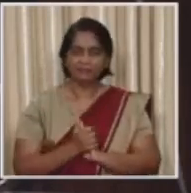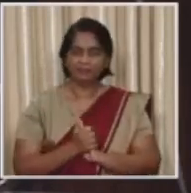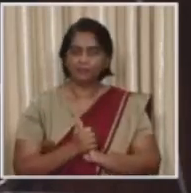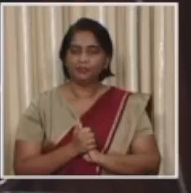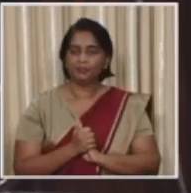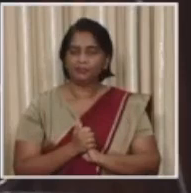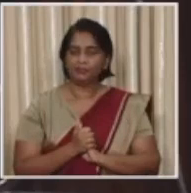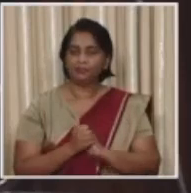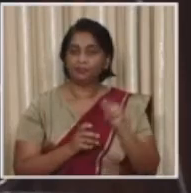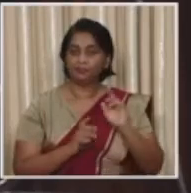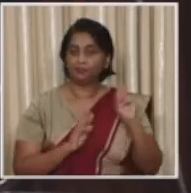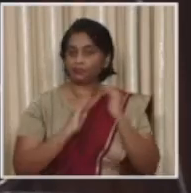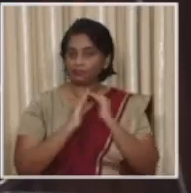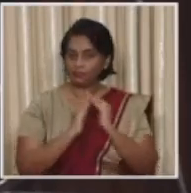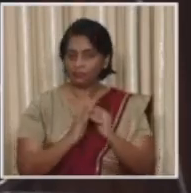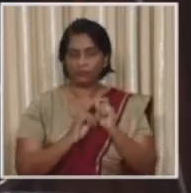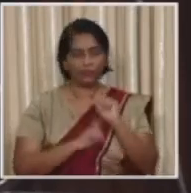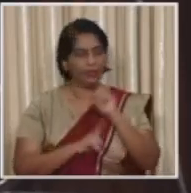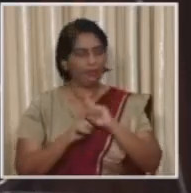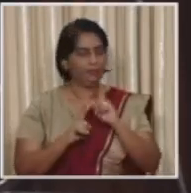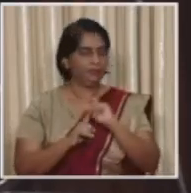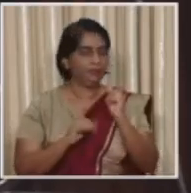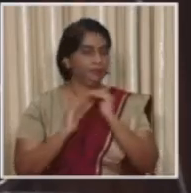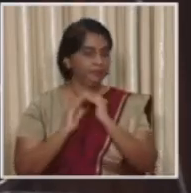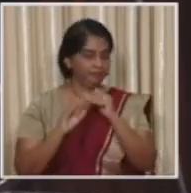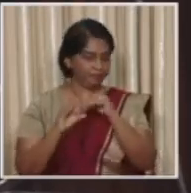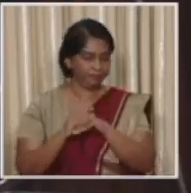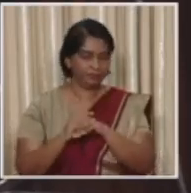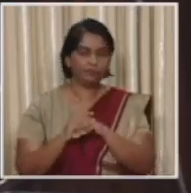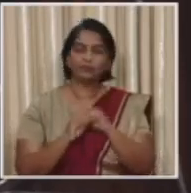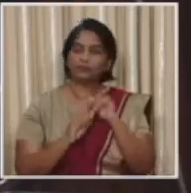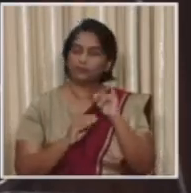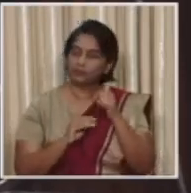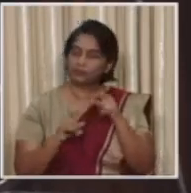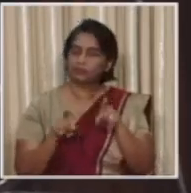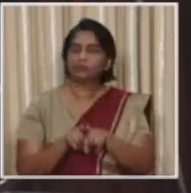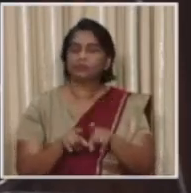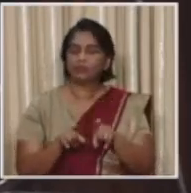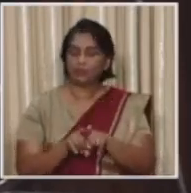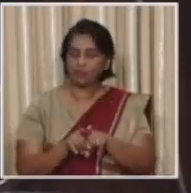මේ කාර්යාලය මගින් පාර්ලිමේන්තු අයවැය කාර්යාලය මගින් යම්සි ආකාරයක